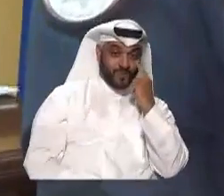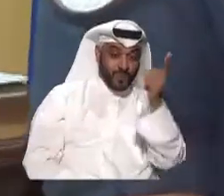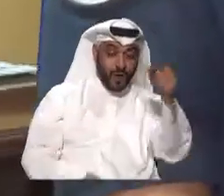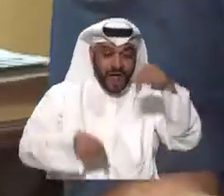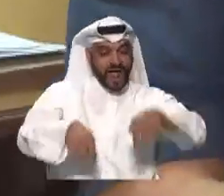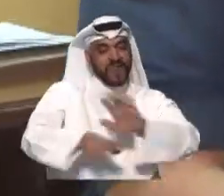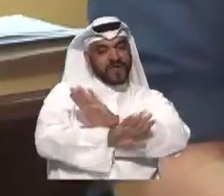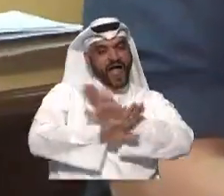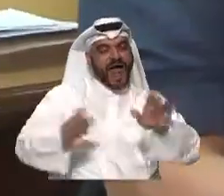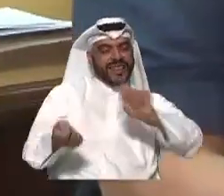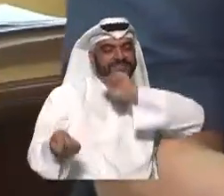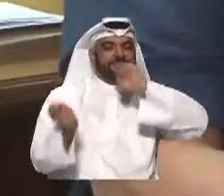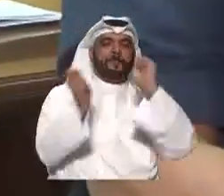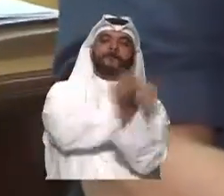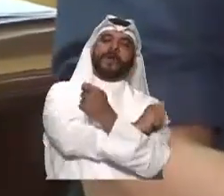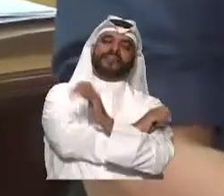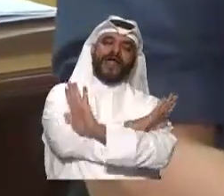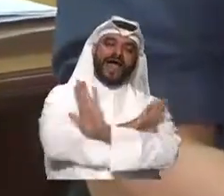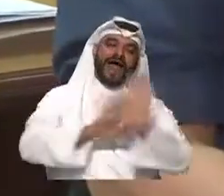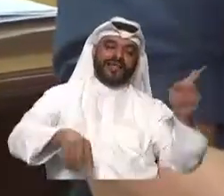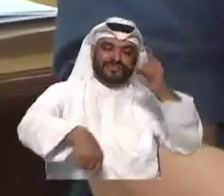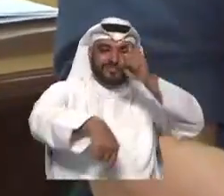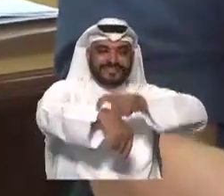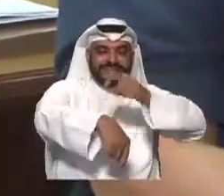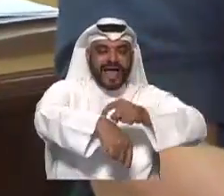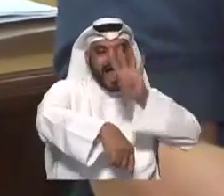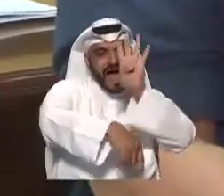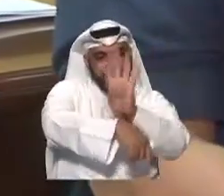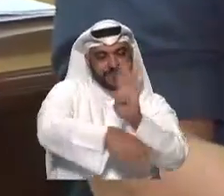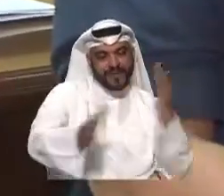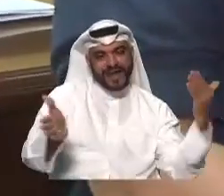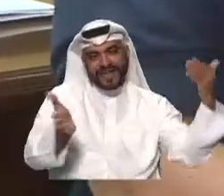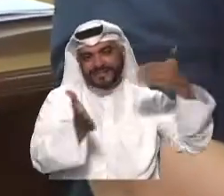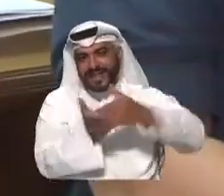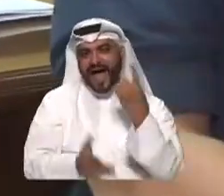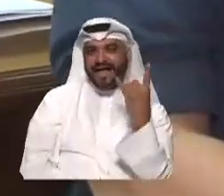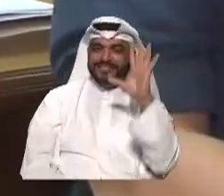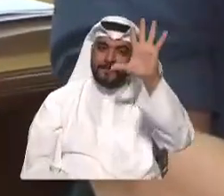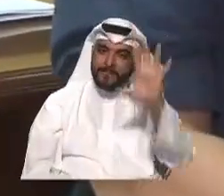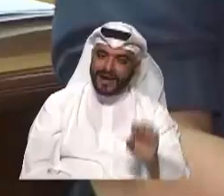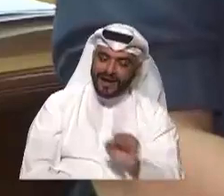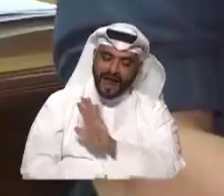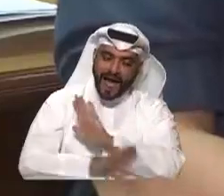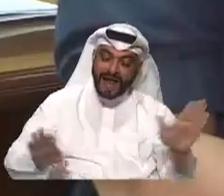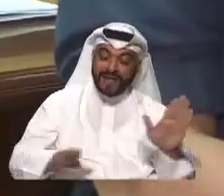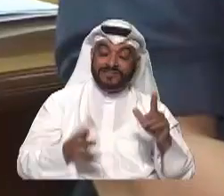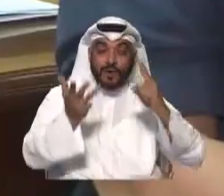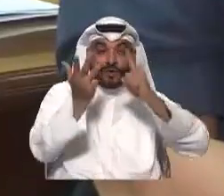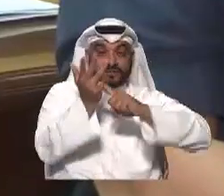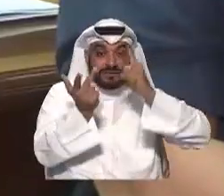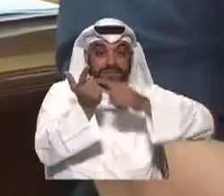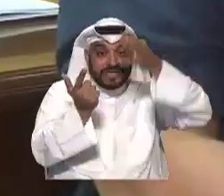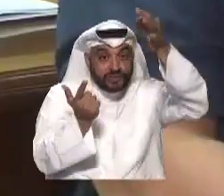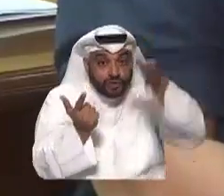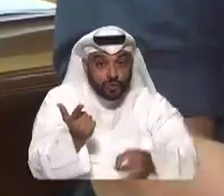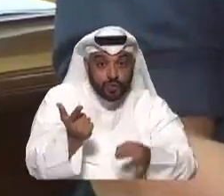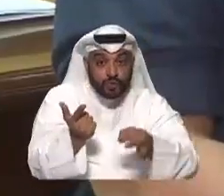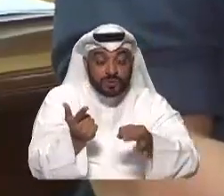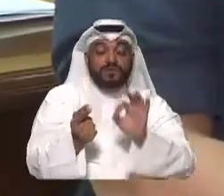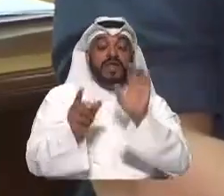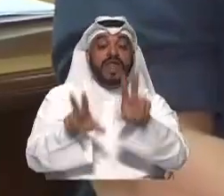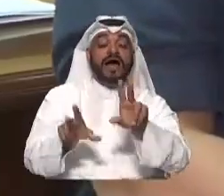التواصل الاجتماعي يجد الدور الكبير لوزارة الداخلية، هناك أيضا بالنسبة لوسائل التواصل الاجتماعي فعال صراحة الرد والإجابة